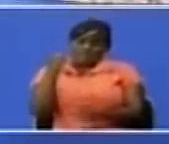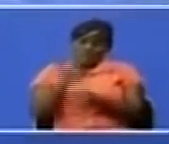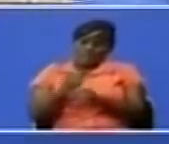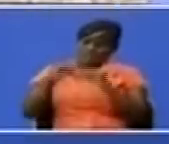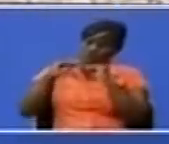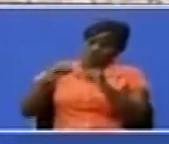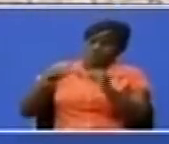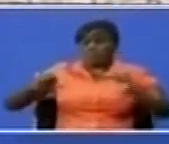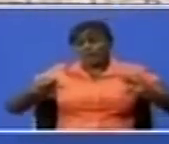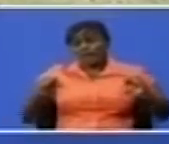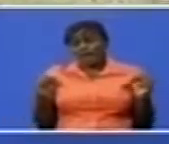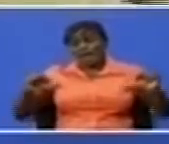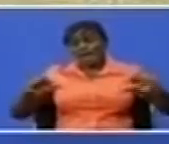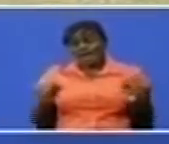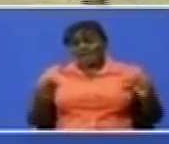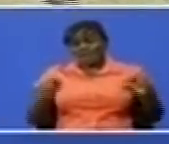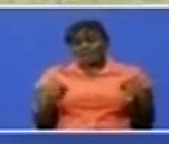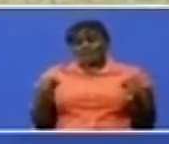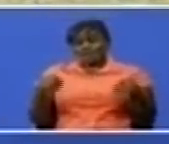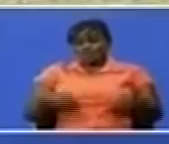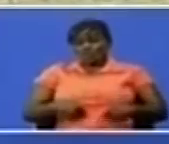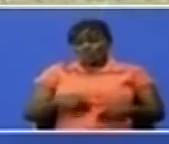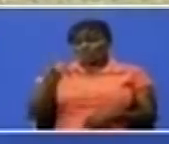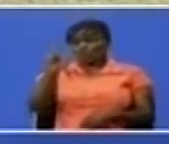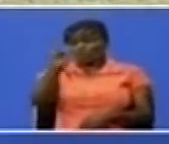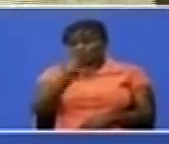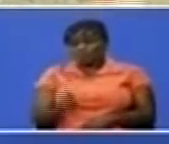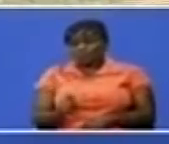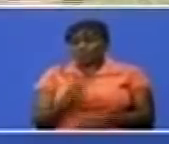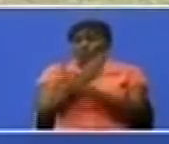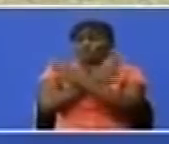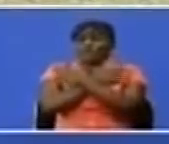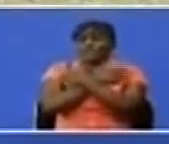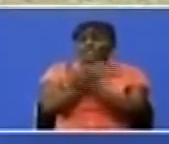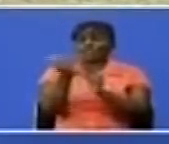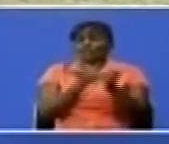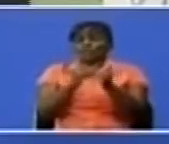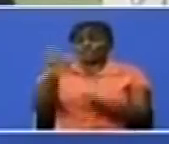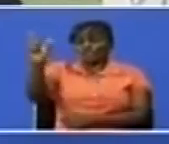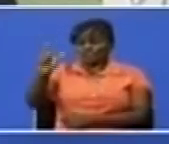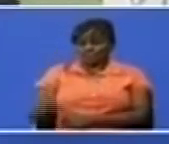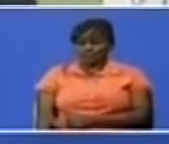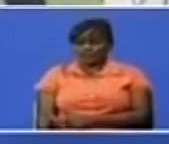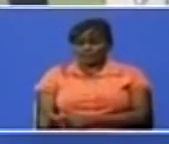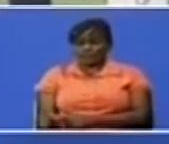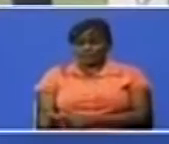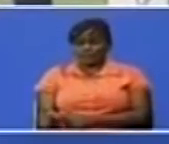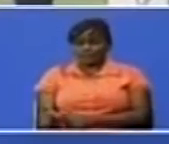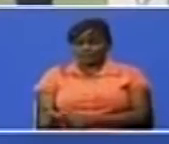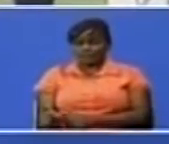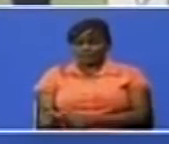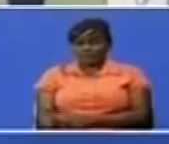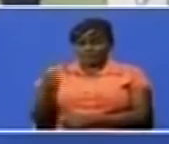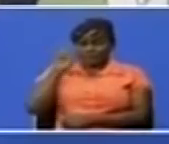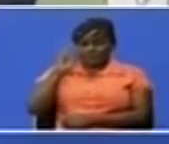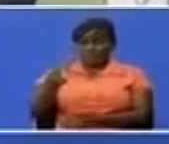mkuu wa timu hiyo ambaye aliwapeleka vijana wake nchini Italia kwa mechi za kirafiki na vilabu vya nchi hiyo. Many players see where